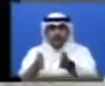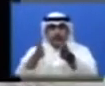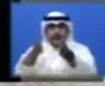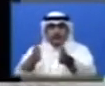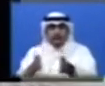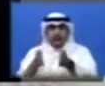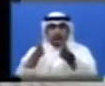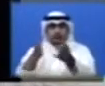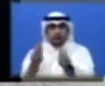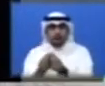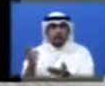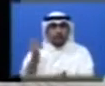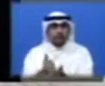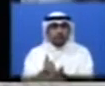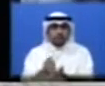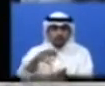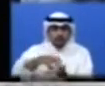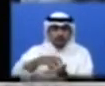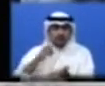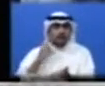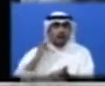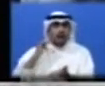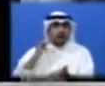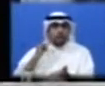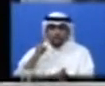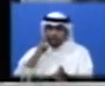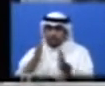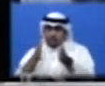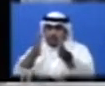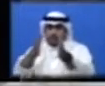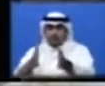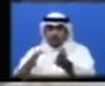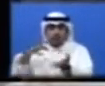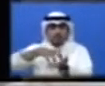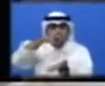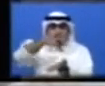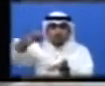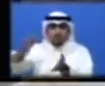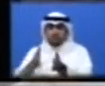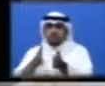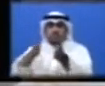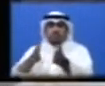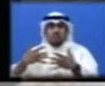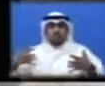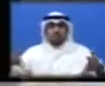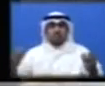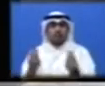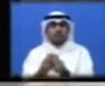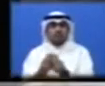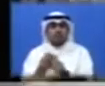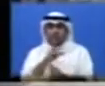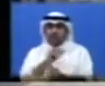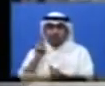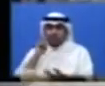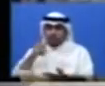ومقترح بإنشاء أكاديمية عربية للنقل البري والمسودة النهائية للمشروع اتفاقية النقل